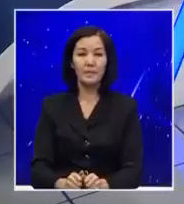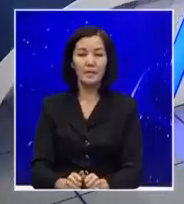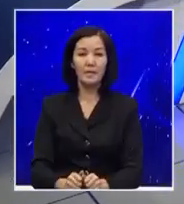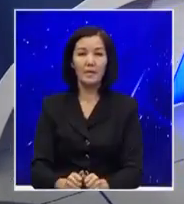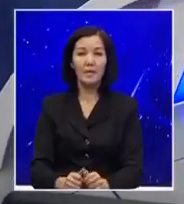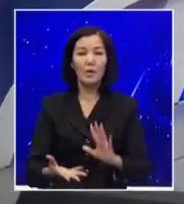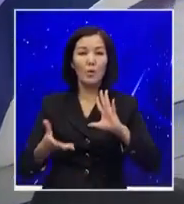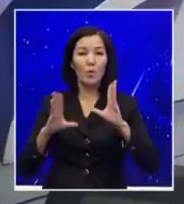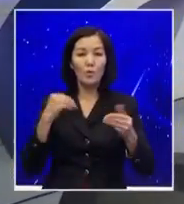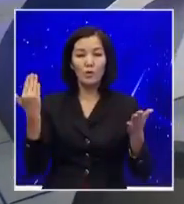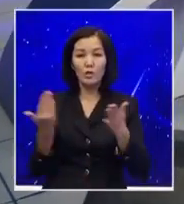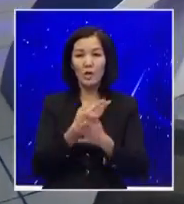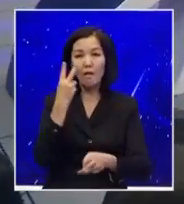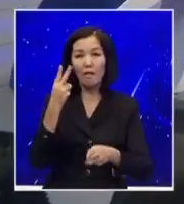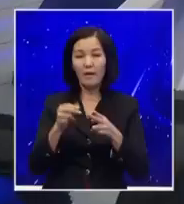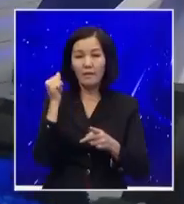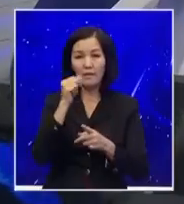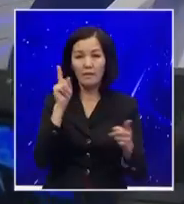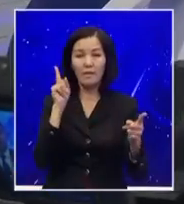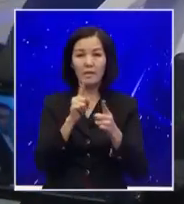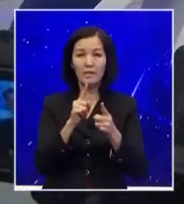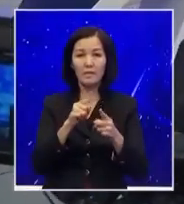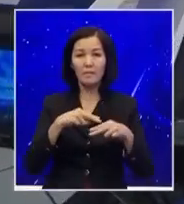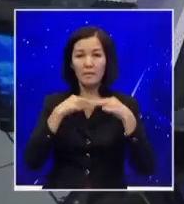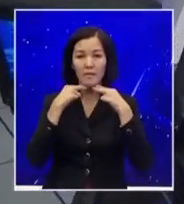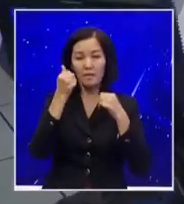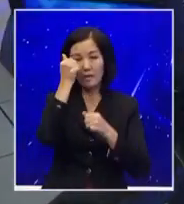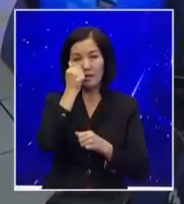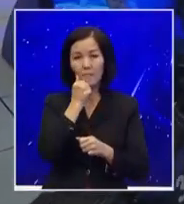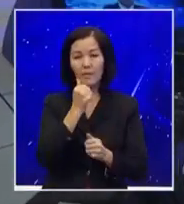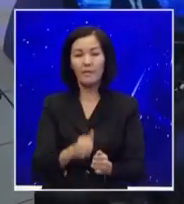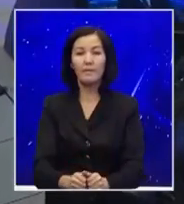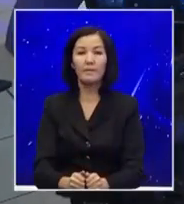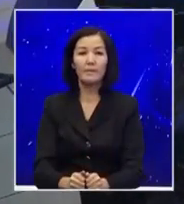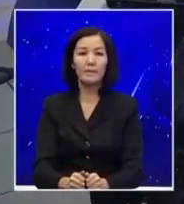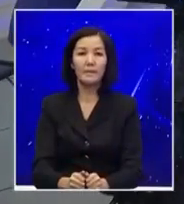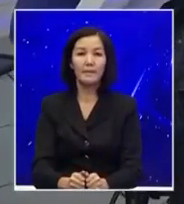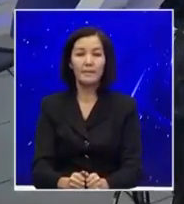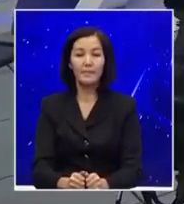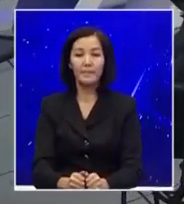Қадірменді көрермен, бүгінге айтар ақпаратымыз осы. Келер күні аман-есен қауышайық.